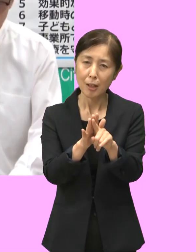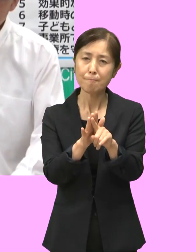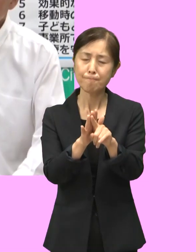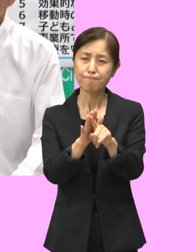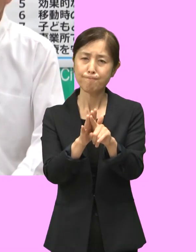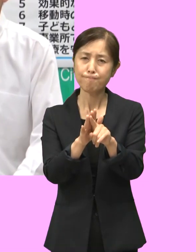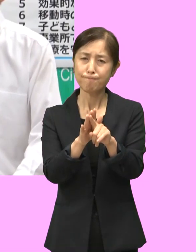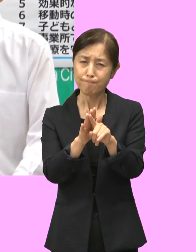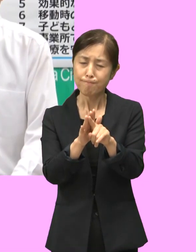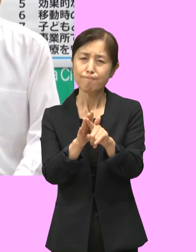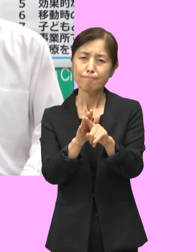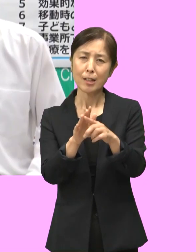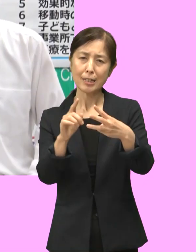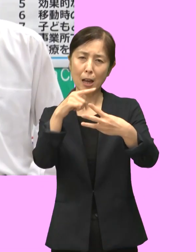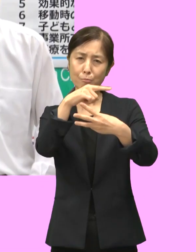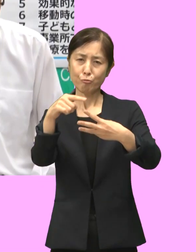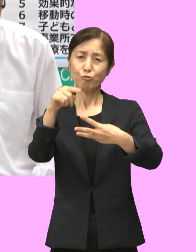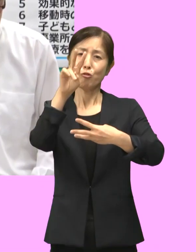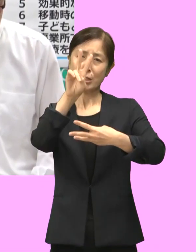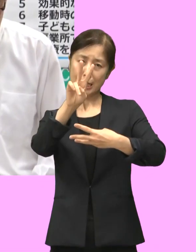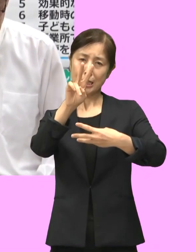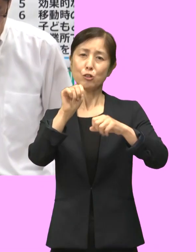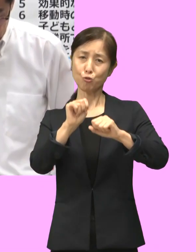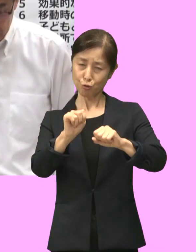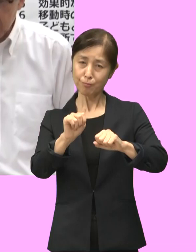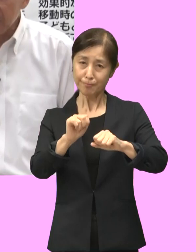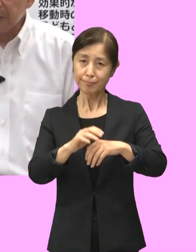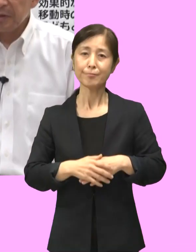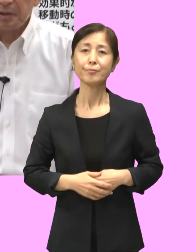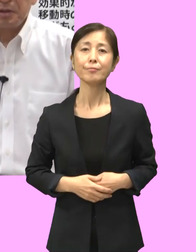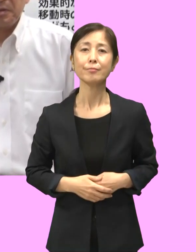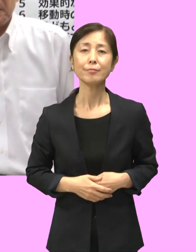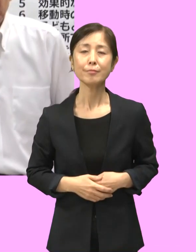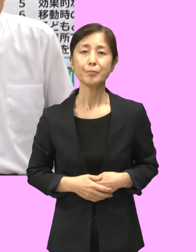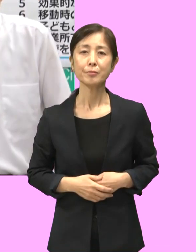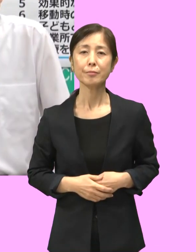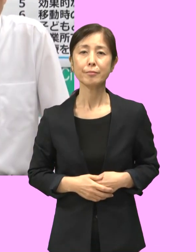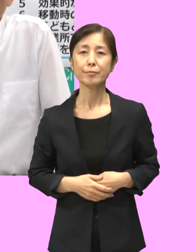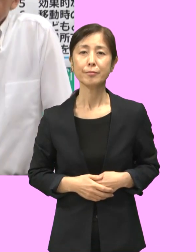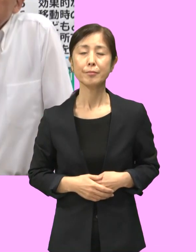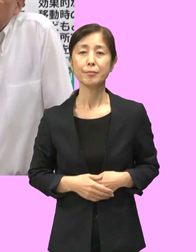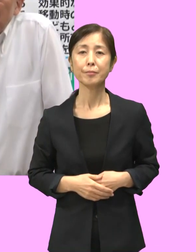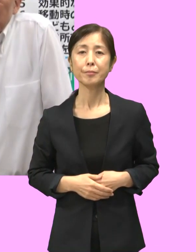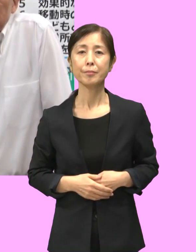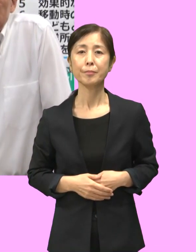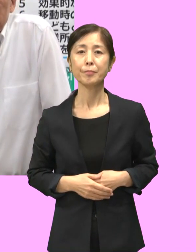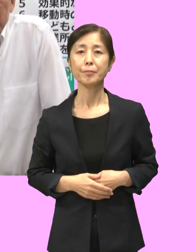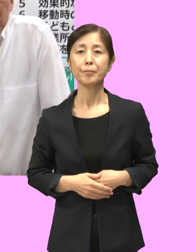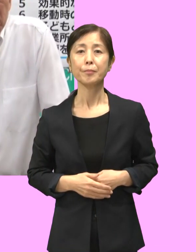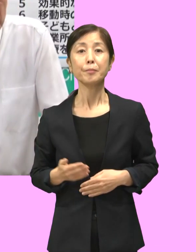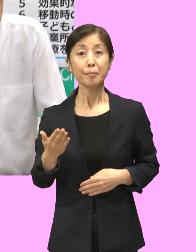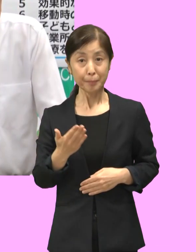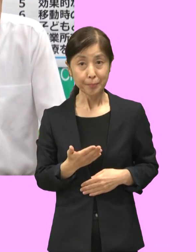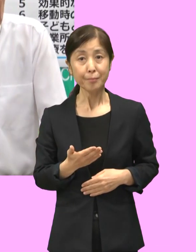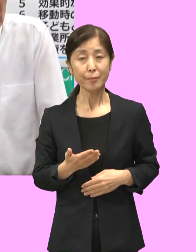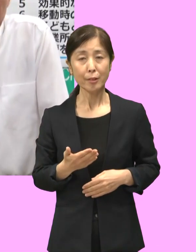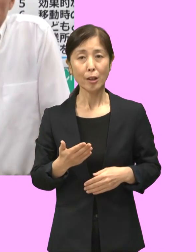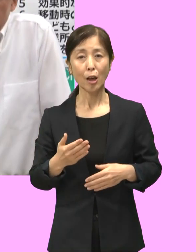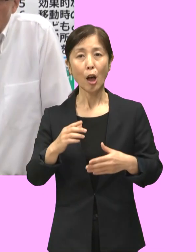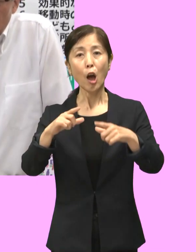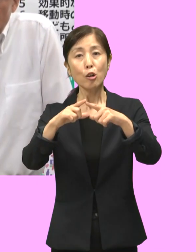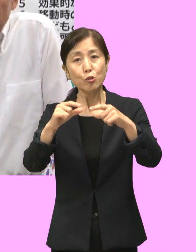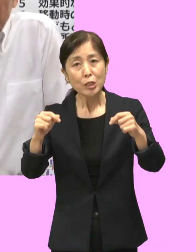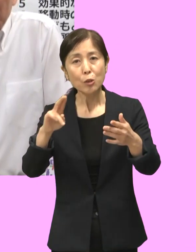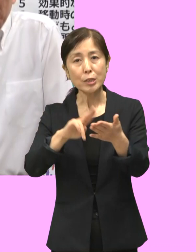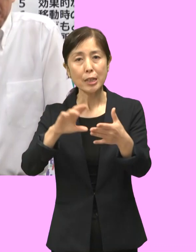厚くするということで我々として取り組んでまいります。でなおですね、国の指定文化財で申し上げ